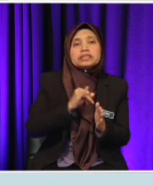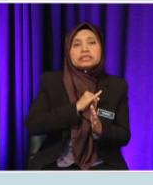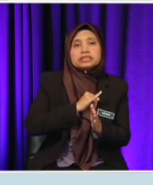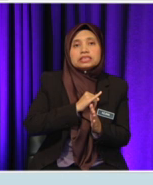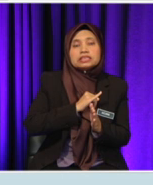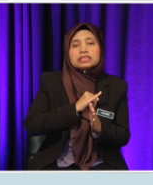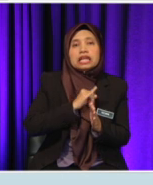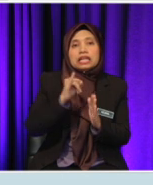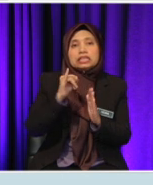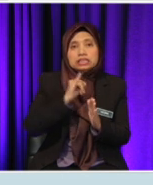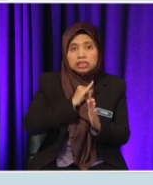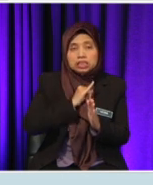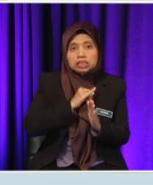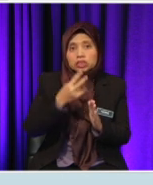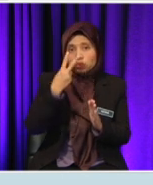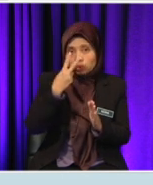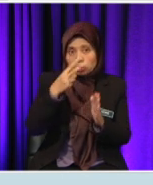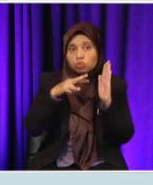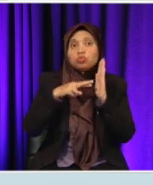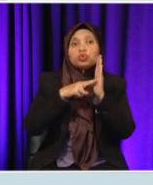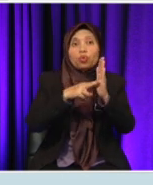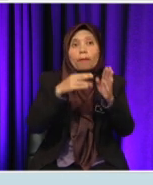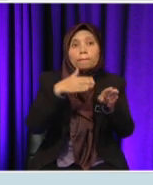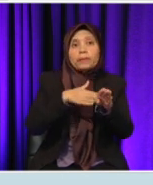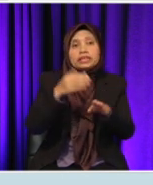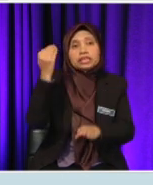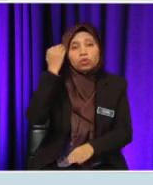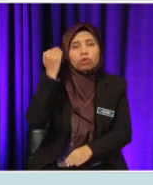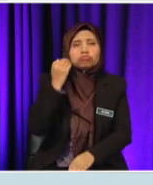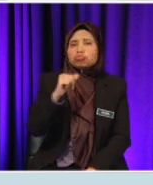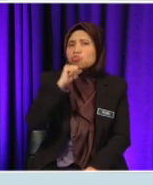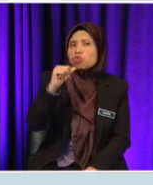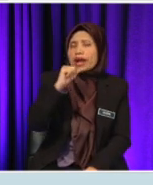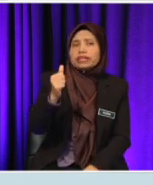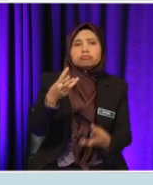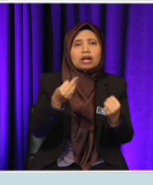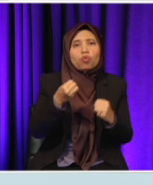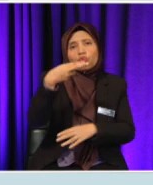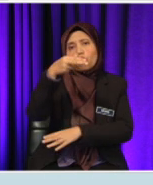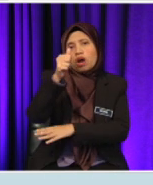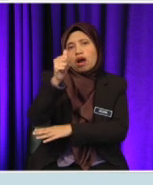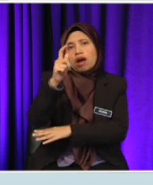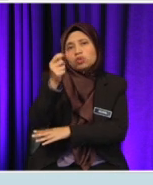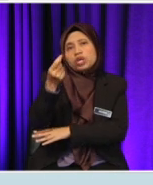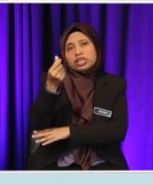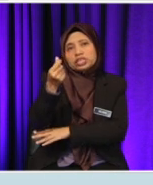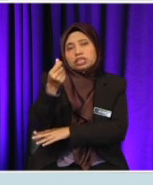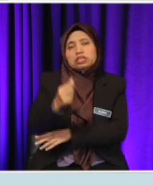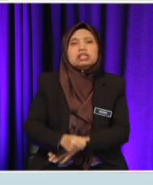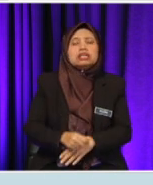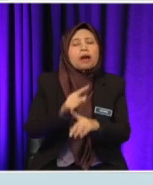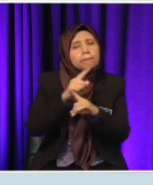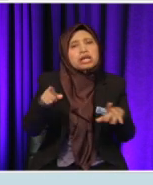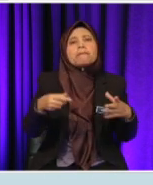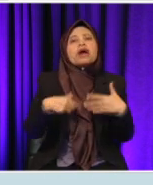merujuk kepada peguam itu merupakan seorang yang tidak materialistik kita lihat macam mana yang diketikkan contoh dia itu tidak